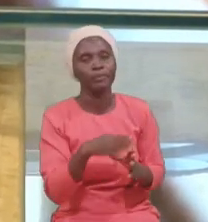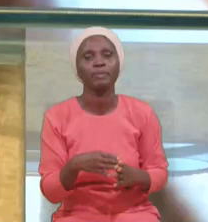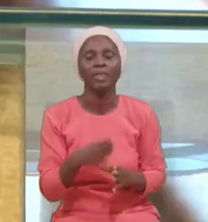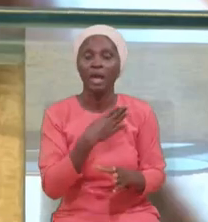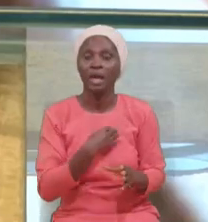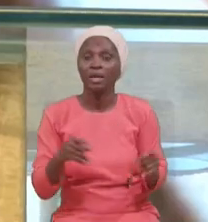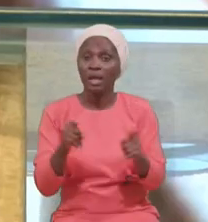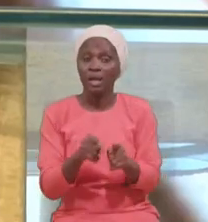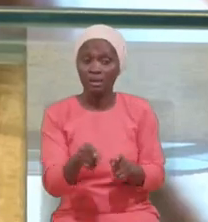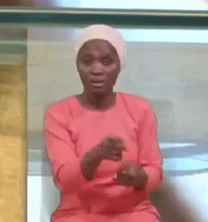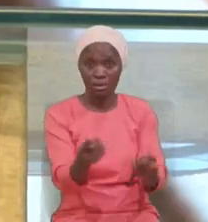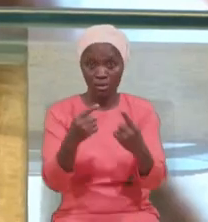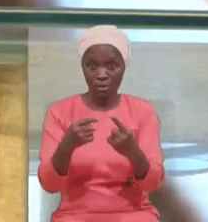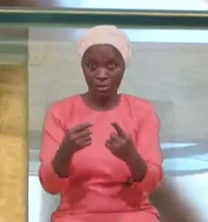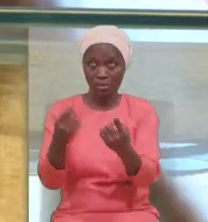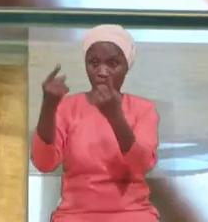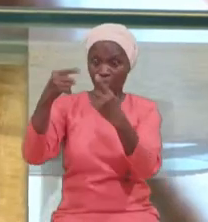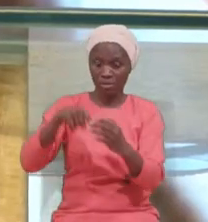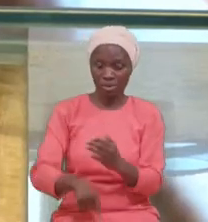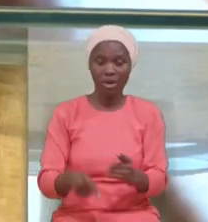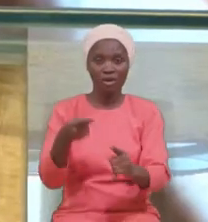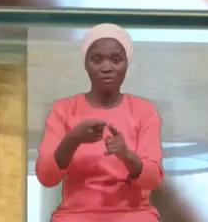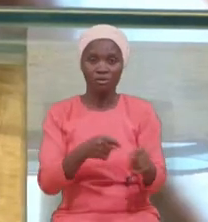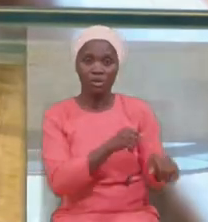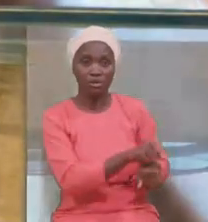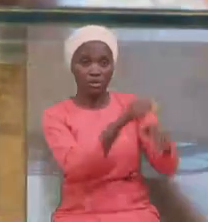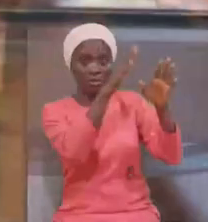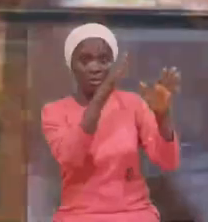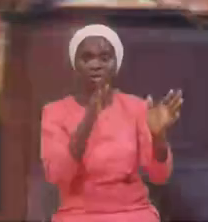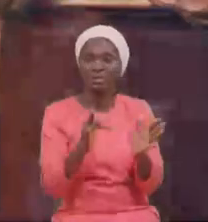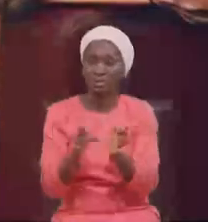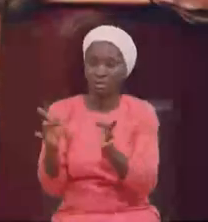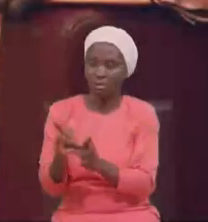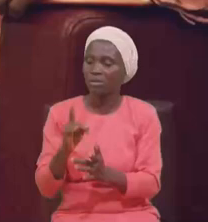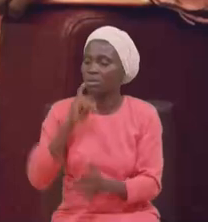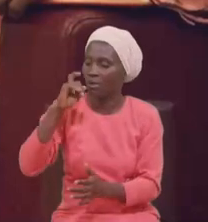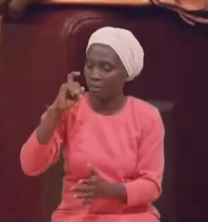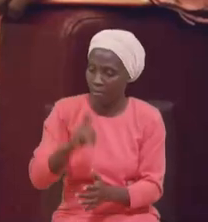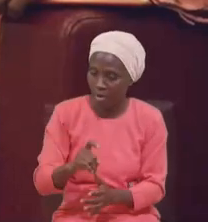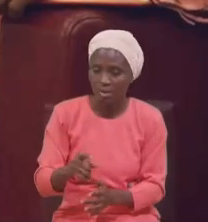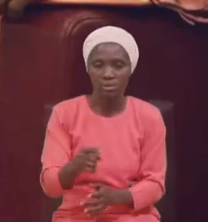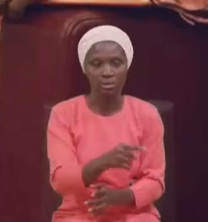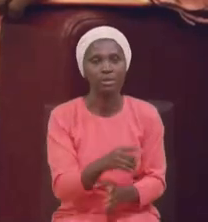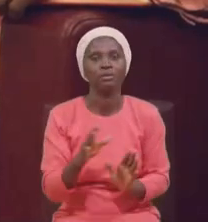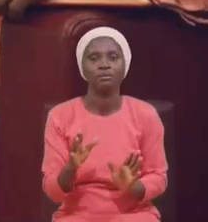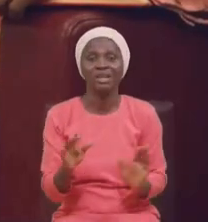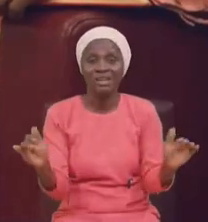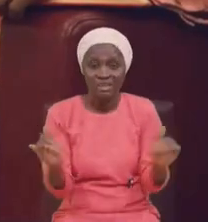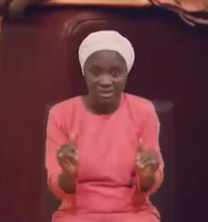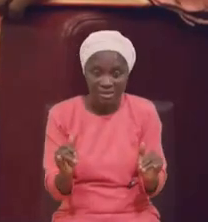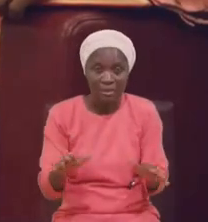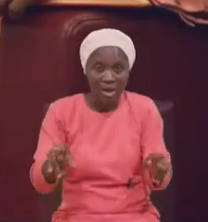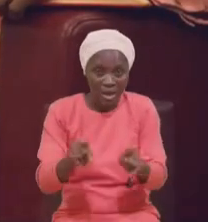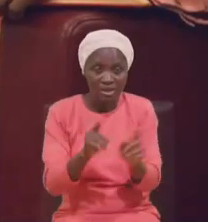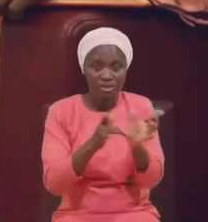9. Comme il descendait de la montagne, Jésus leur donna cet ordre, tel